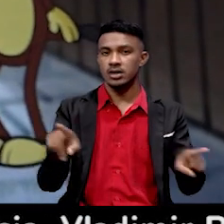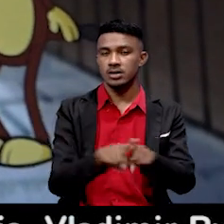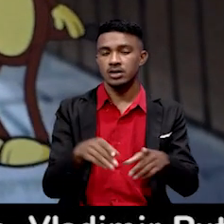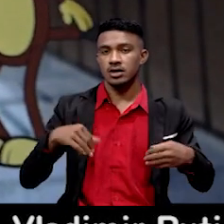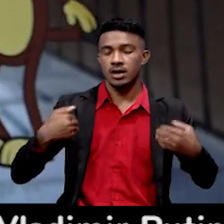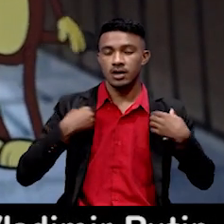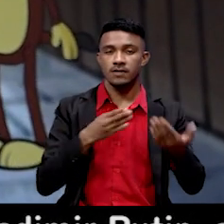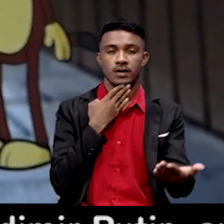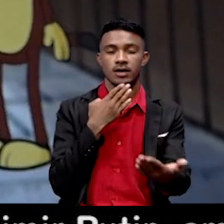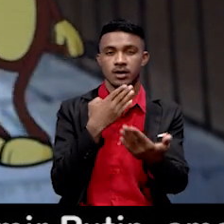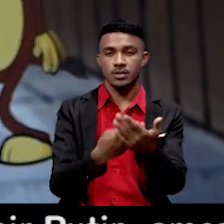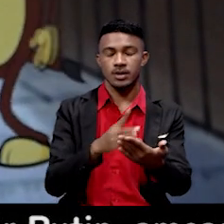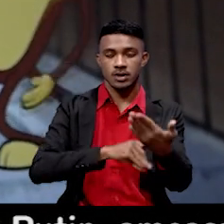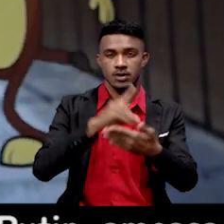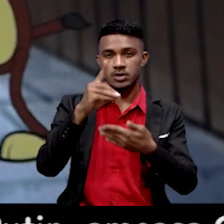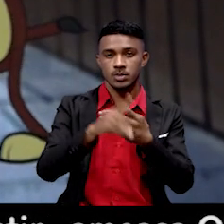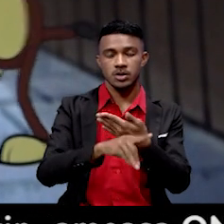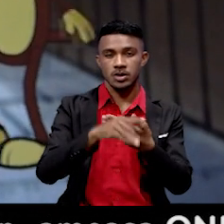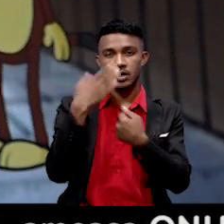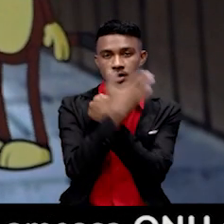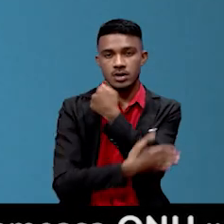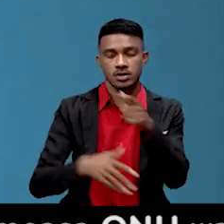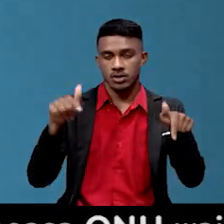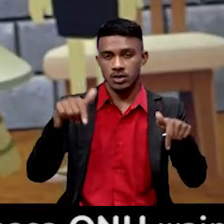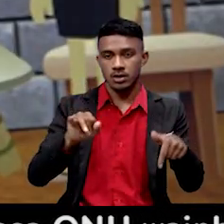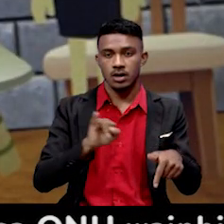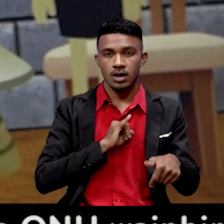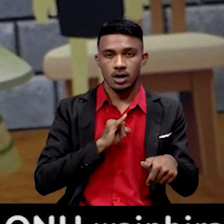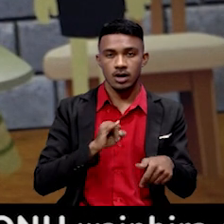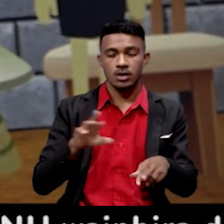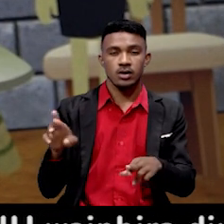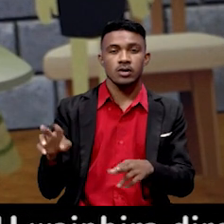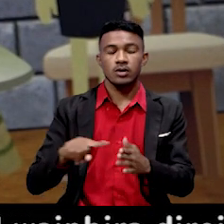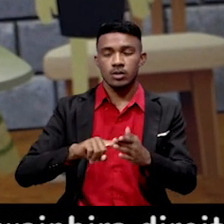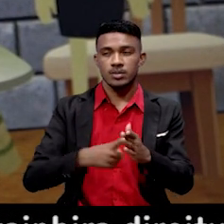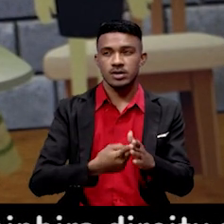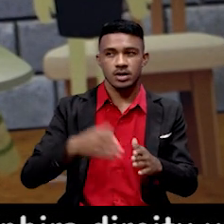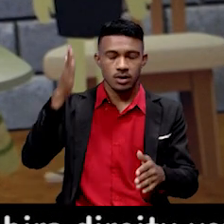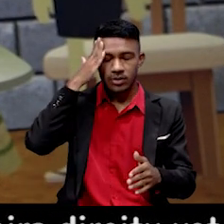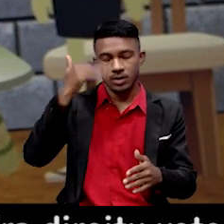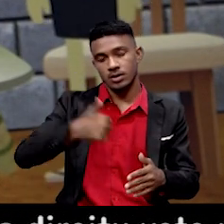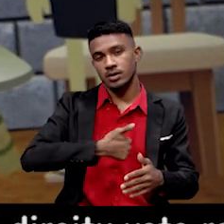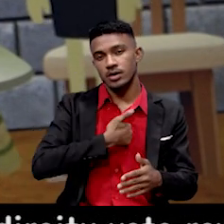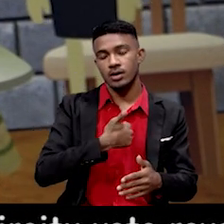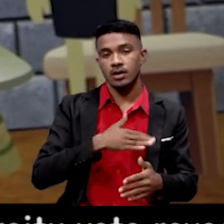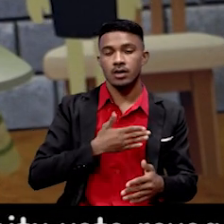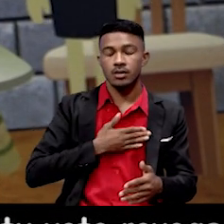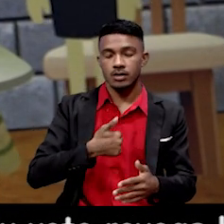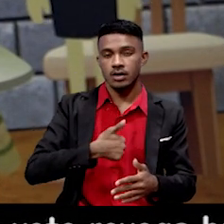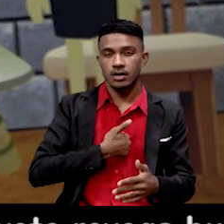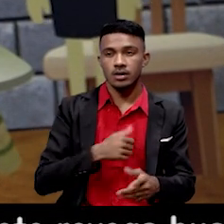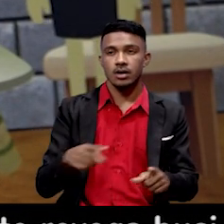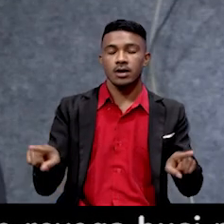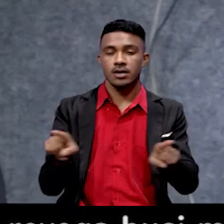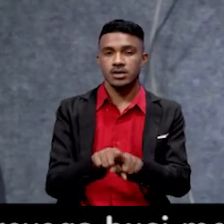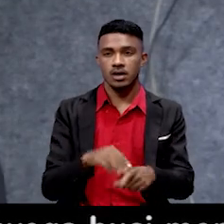benefis buat bahwa ia disembelumen itu ya rai dan ya. Antara komisi intensif pun awan yang intensif pun katak saya dan. Hansang normalmente mente ia fase perusahaan